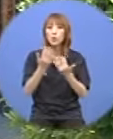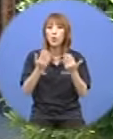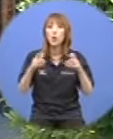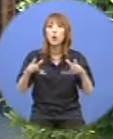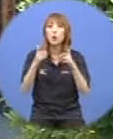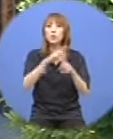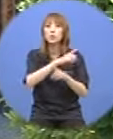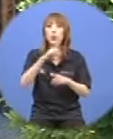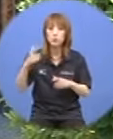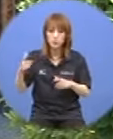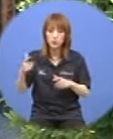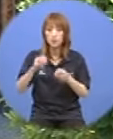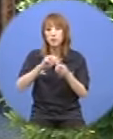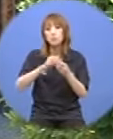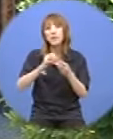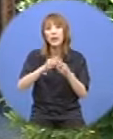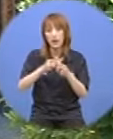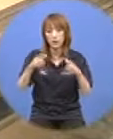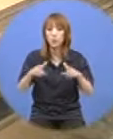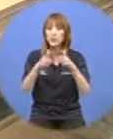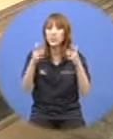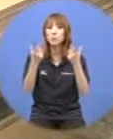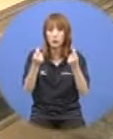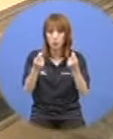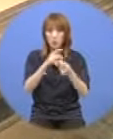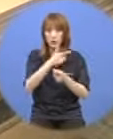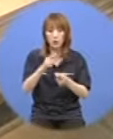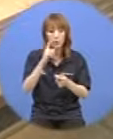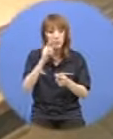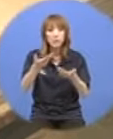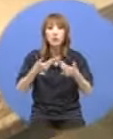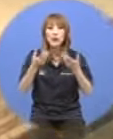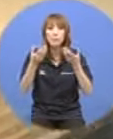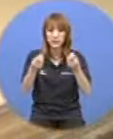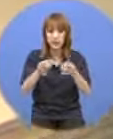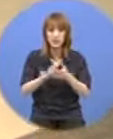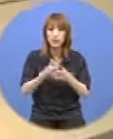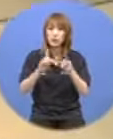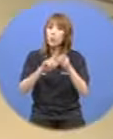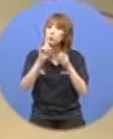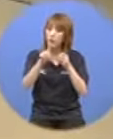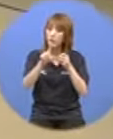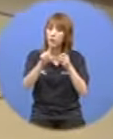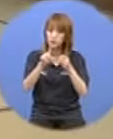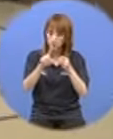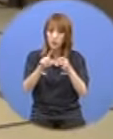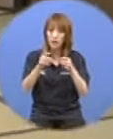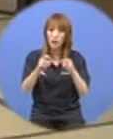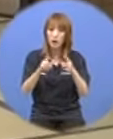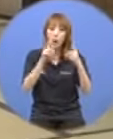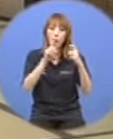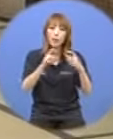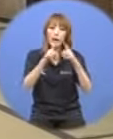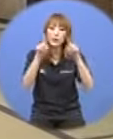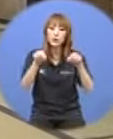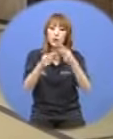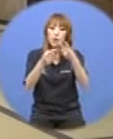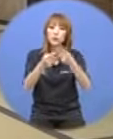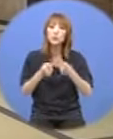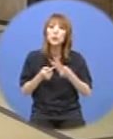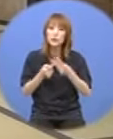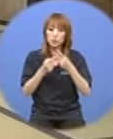まあ、みかんの苗木もそうですけど、いろいろお渡しして、翌年にお礼状が来て、その中に除